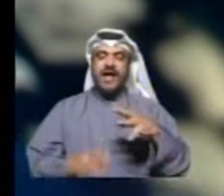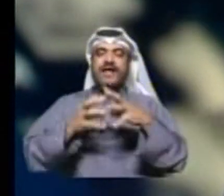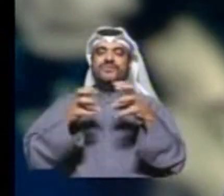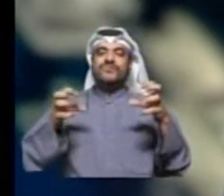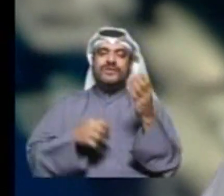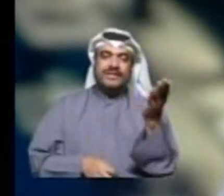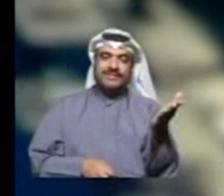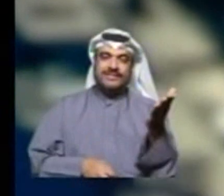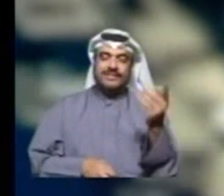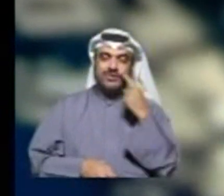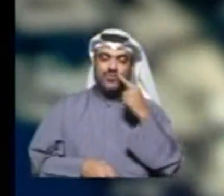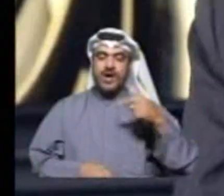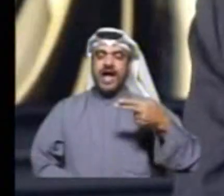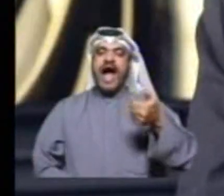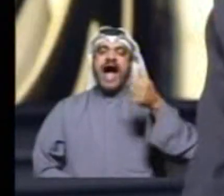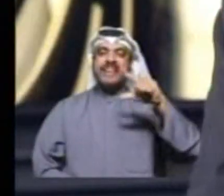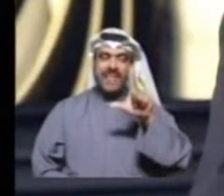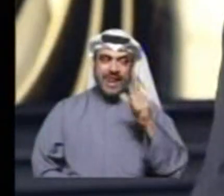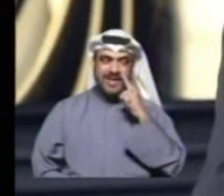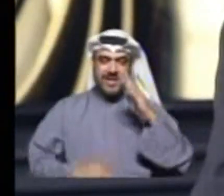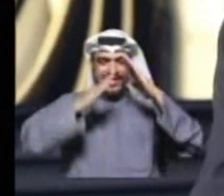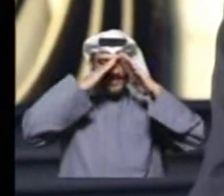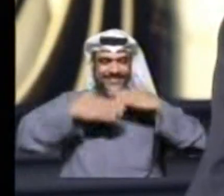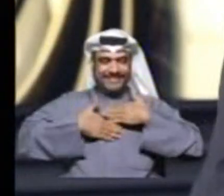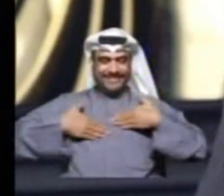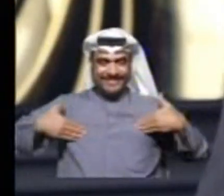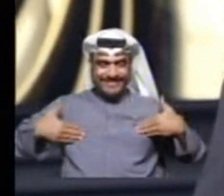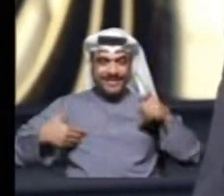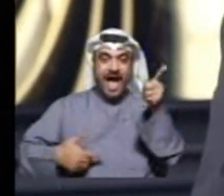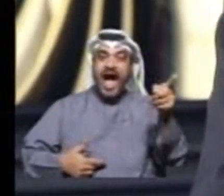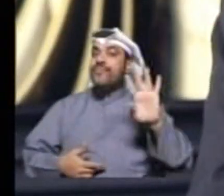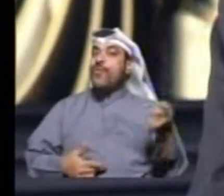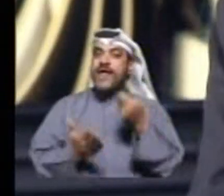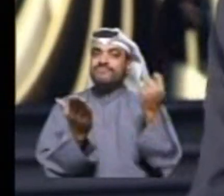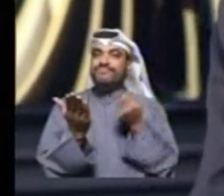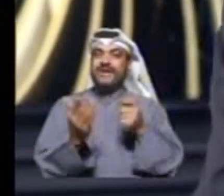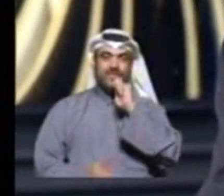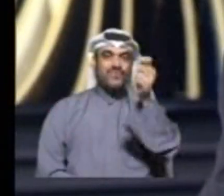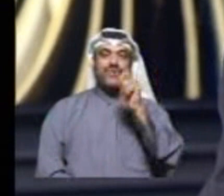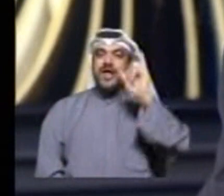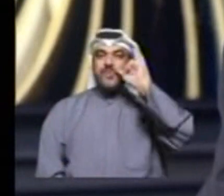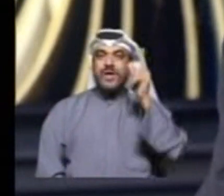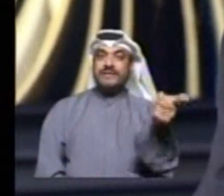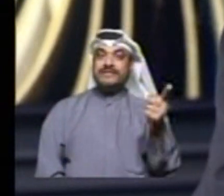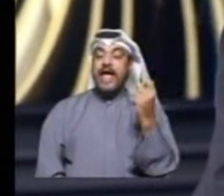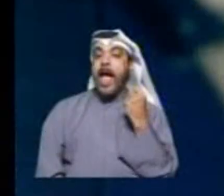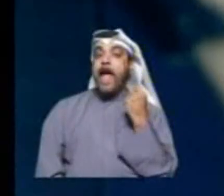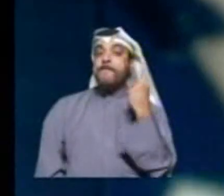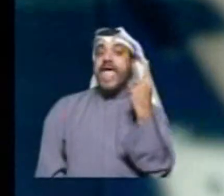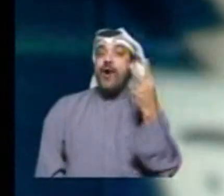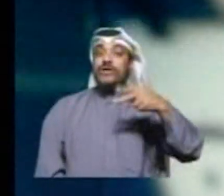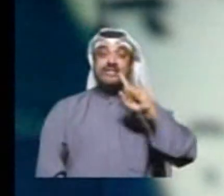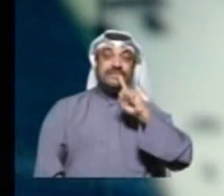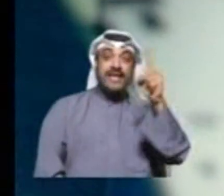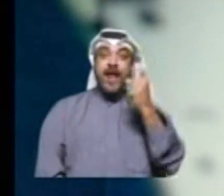السياسي الأستاذ عادل درويش. سعداء بوجودك معنا في الاستوديو. وأنا أكثر سعادة بوجودي في الكويت. 120 عاما مرت على العلاقات